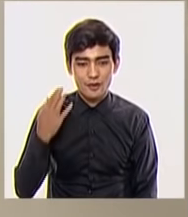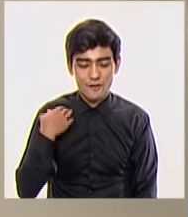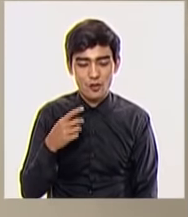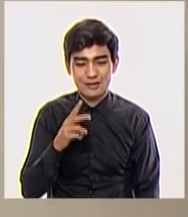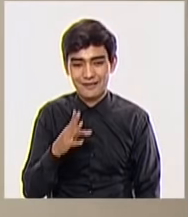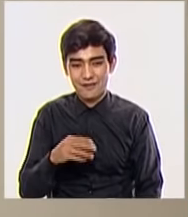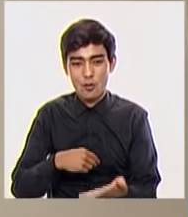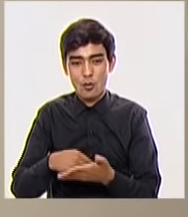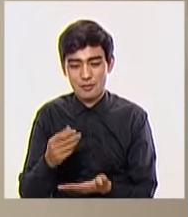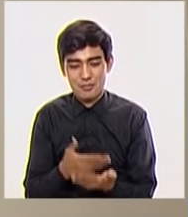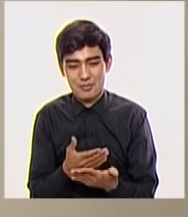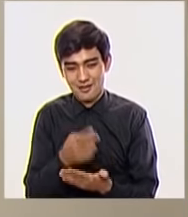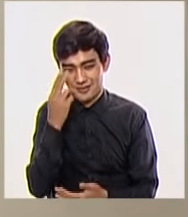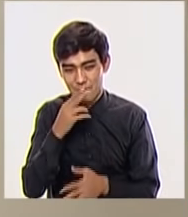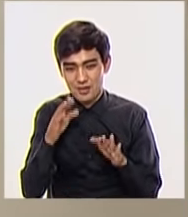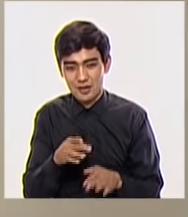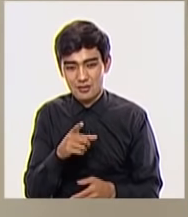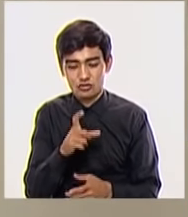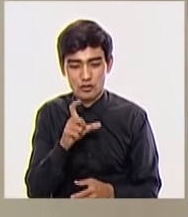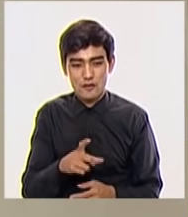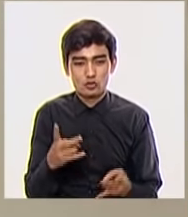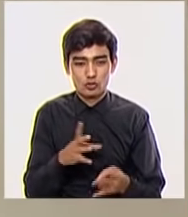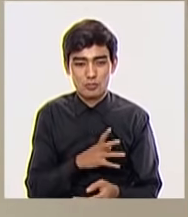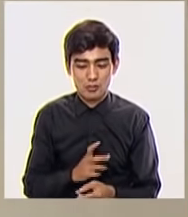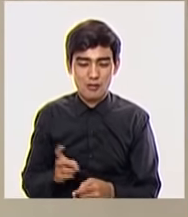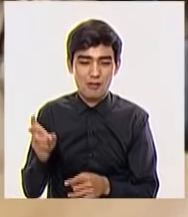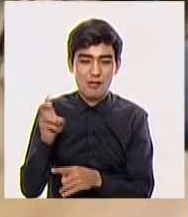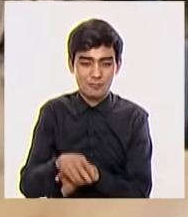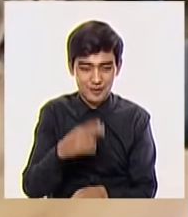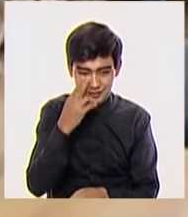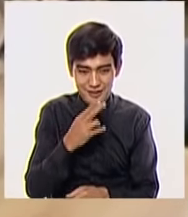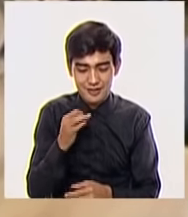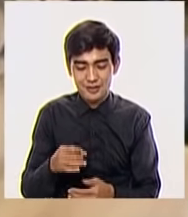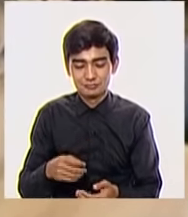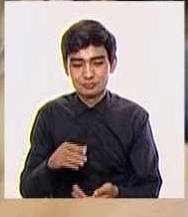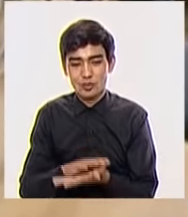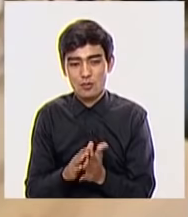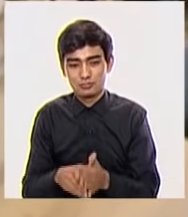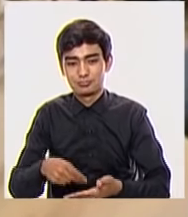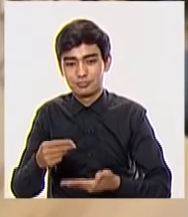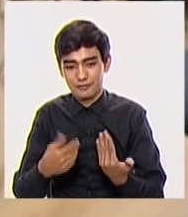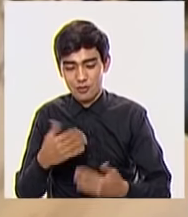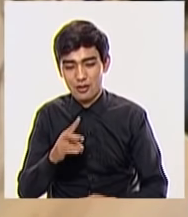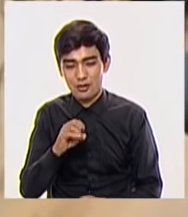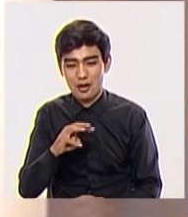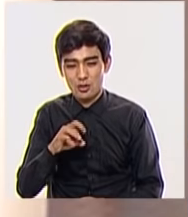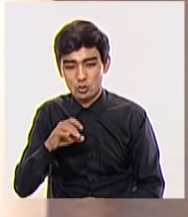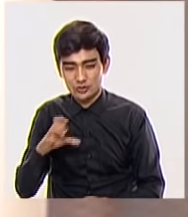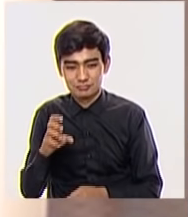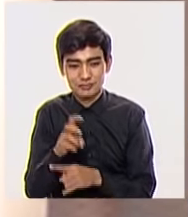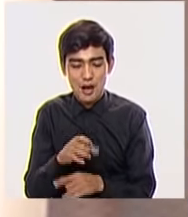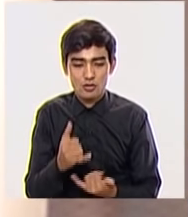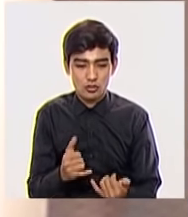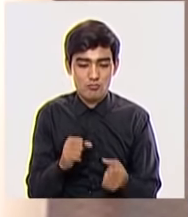купить квартиру, к примеру, в столице, покупателю нужно было приехать в Нур-Султан и оформить сделку у местного нотариуса. Теперь эту